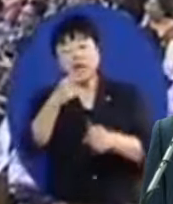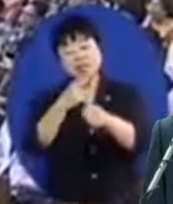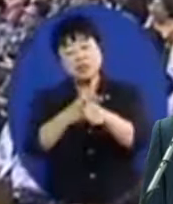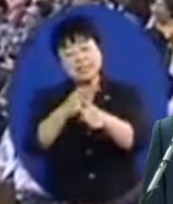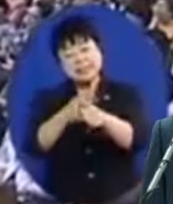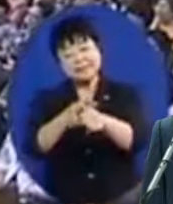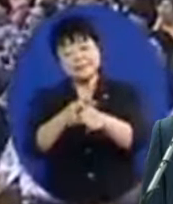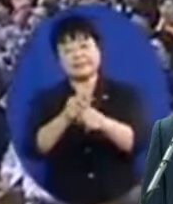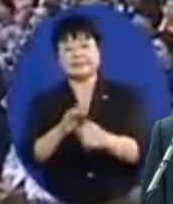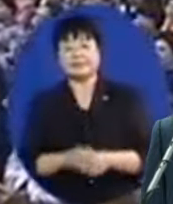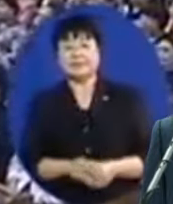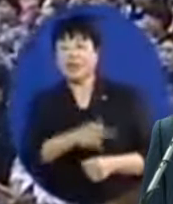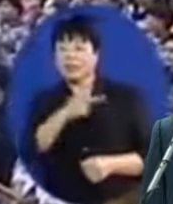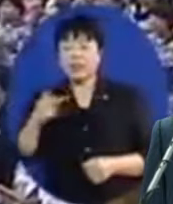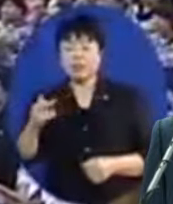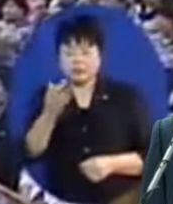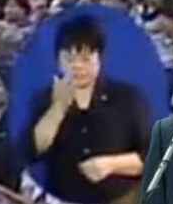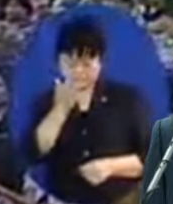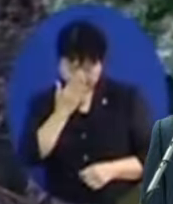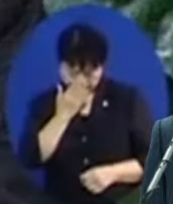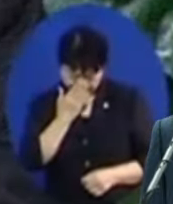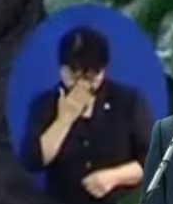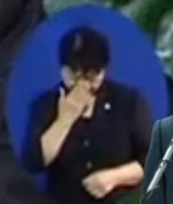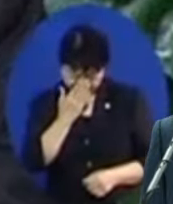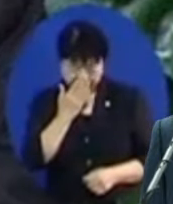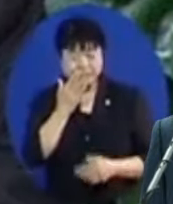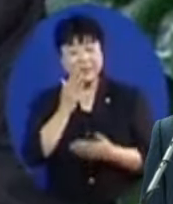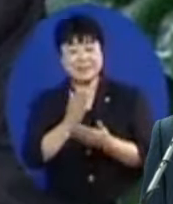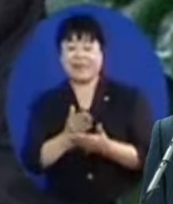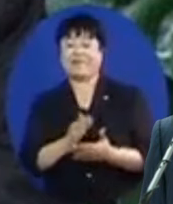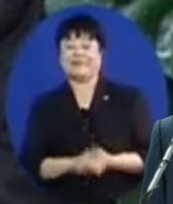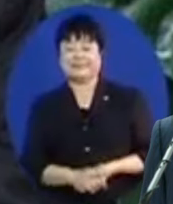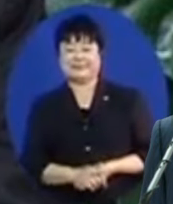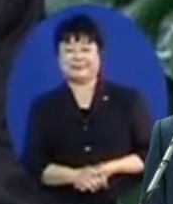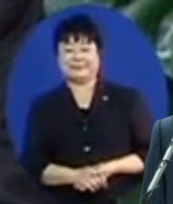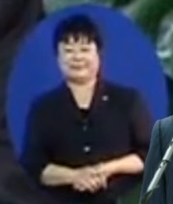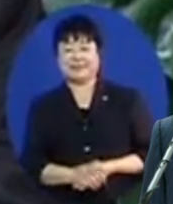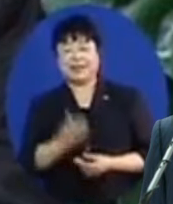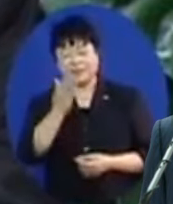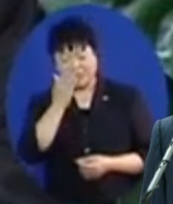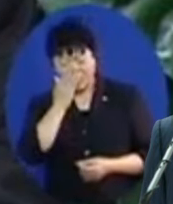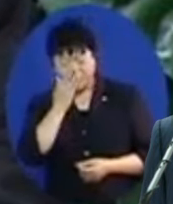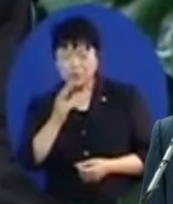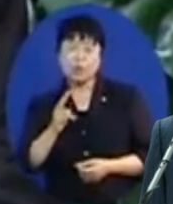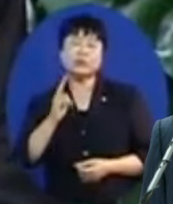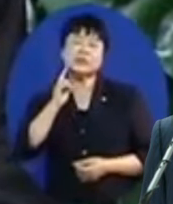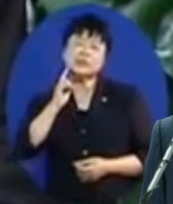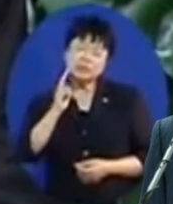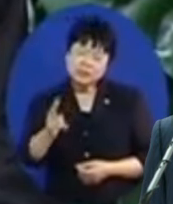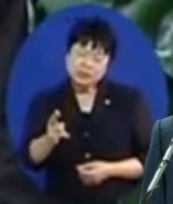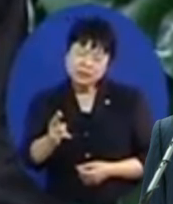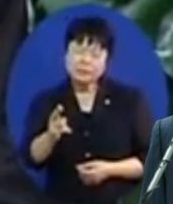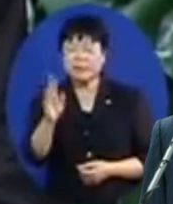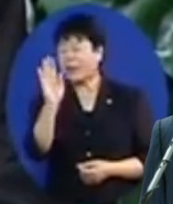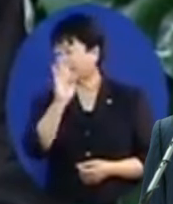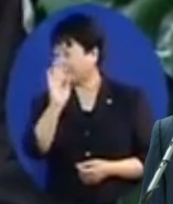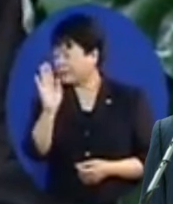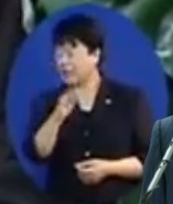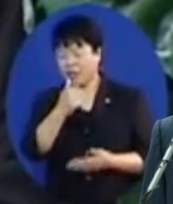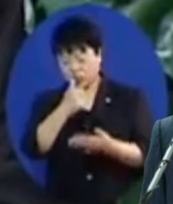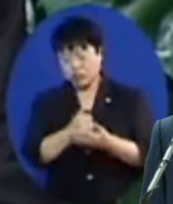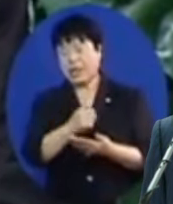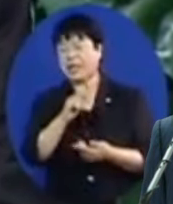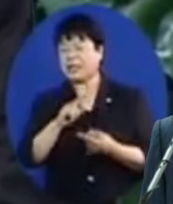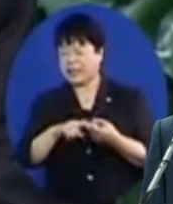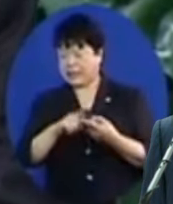선생님 너무 그렇게 자기를 비하하지 마십시오. 겸손도 너무 겸손하면 죄가